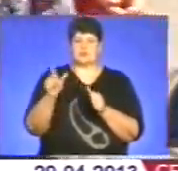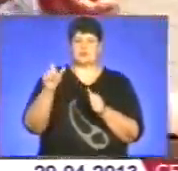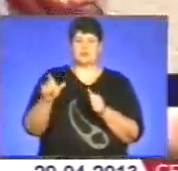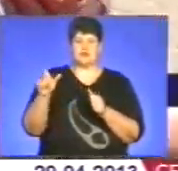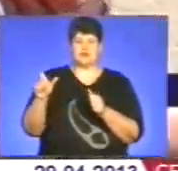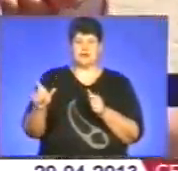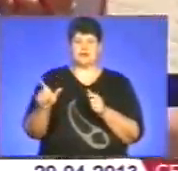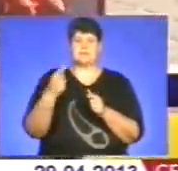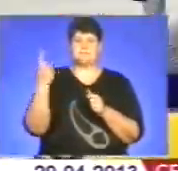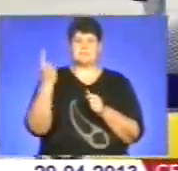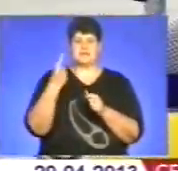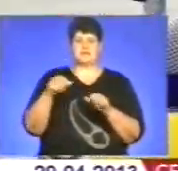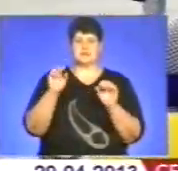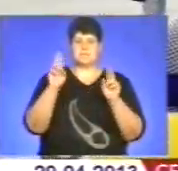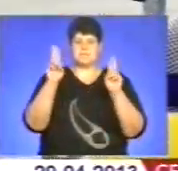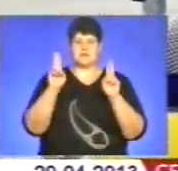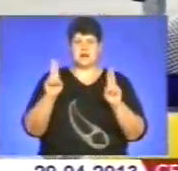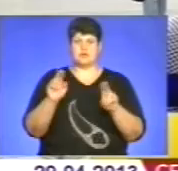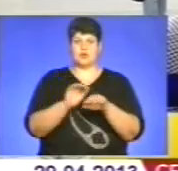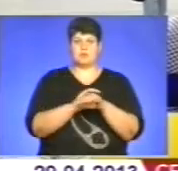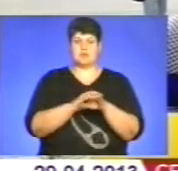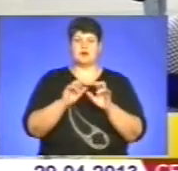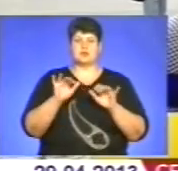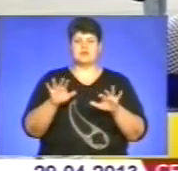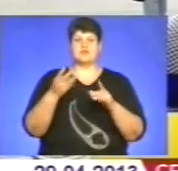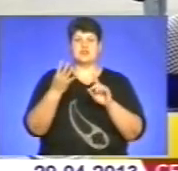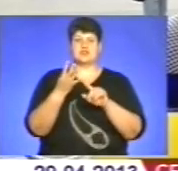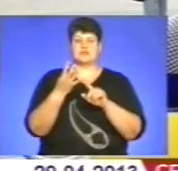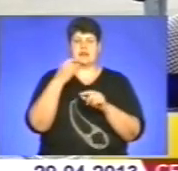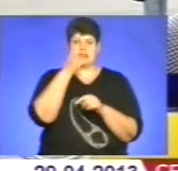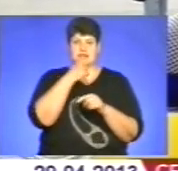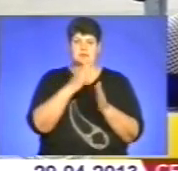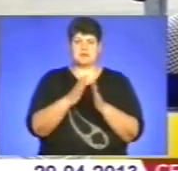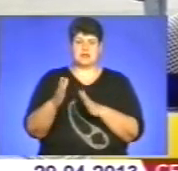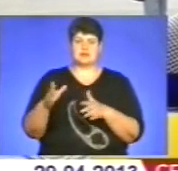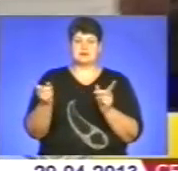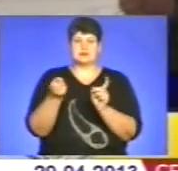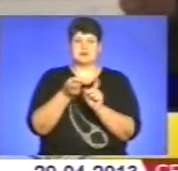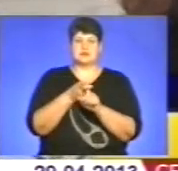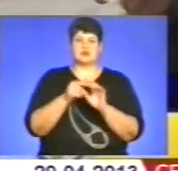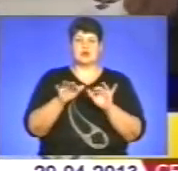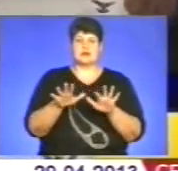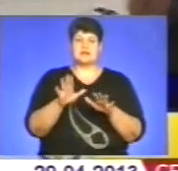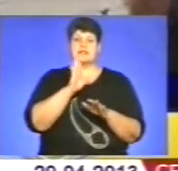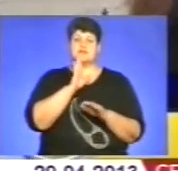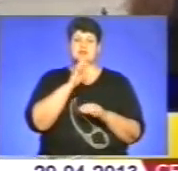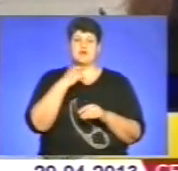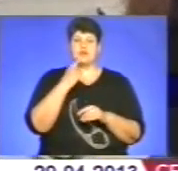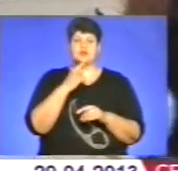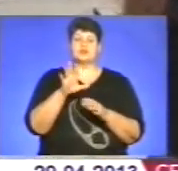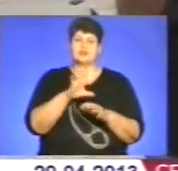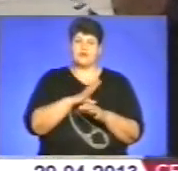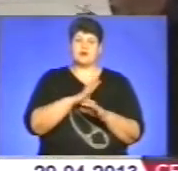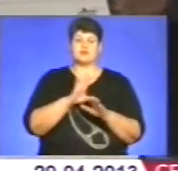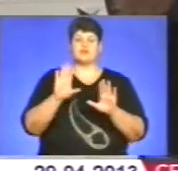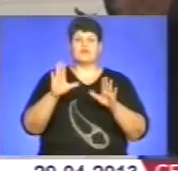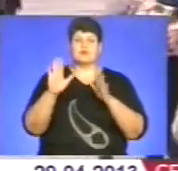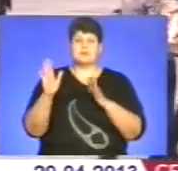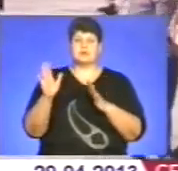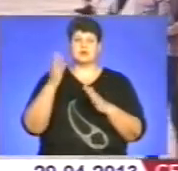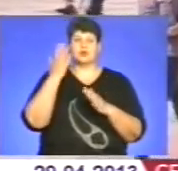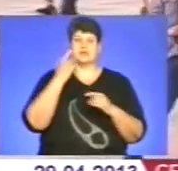благодійності, вважає Вікторія Найчук, яка уже 4-й рік поспіль приєднується до акції. Дівчина каже, що інколи трапляються такі випадки,